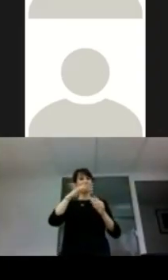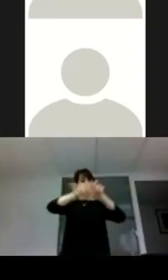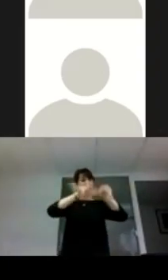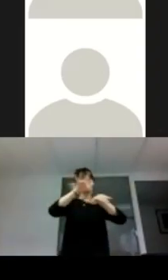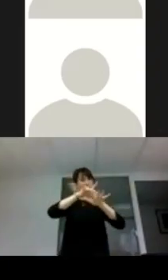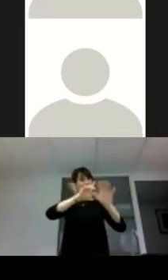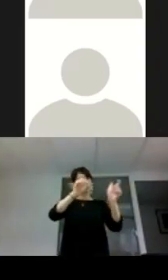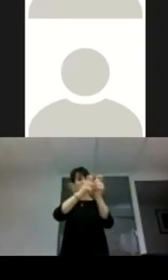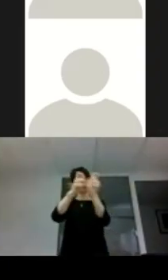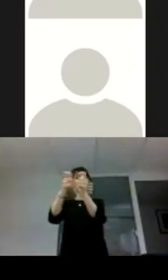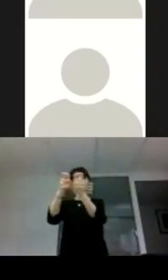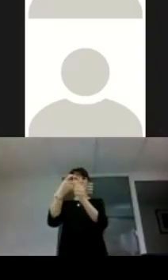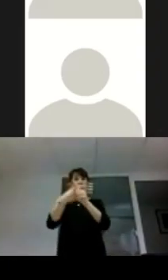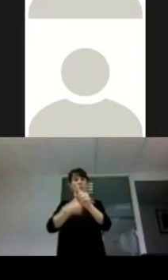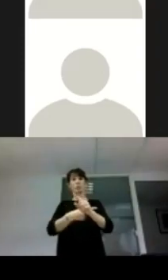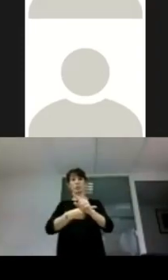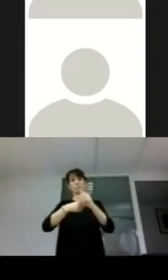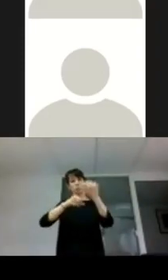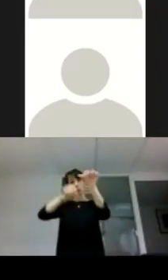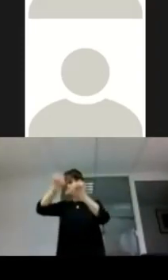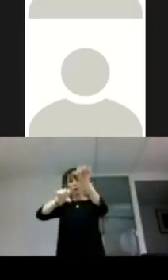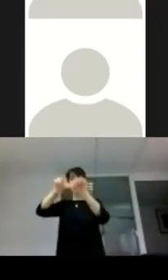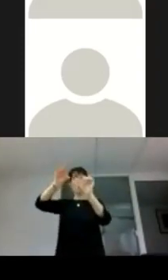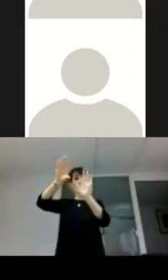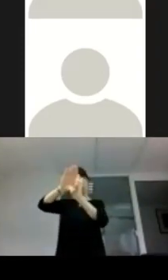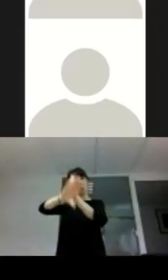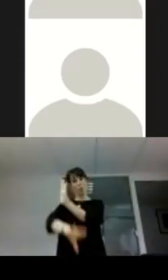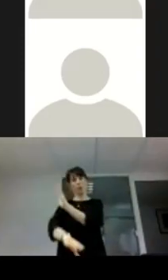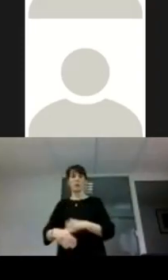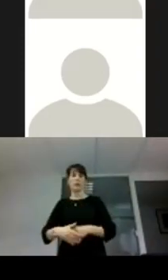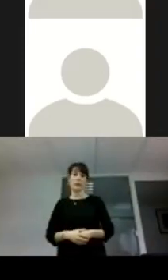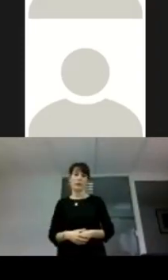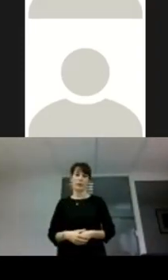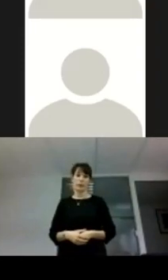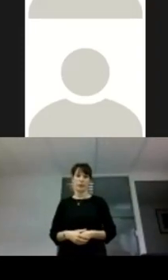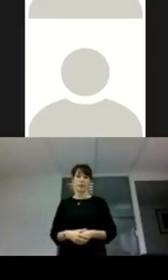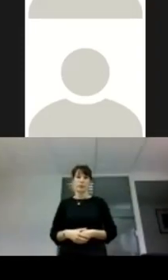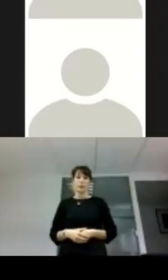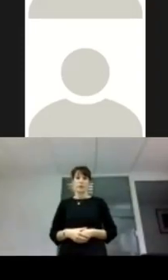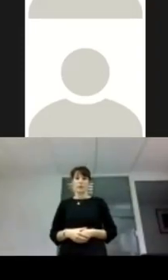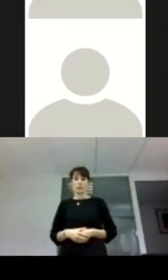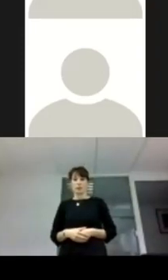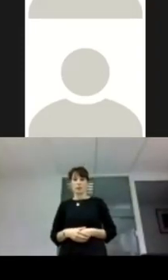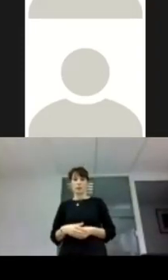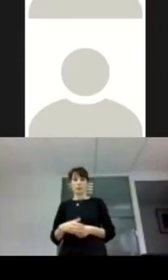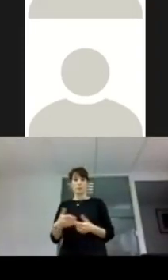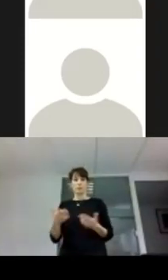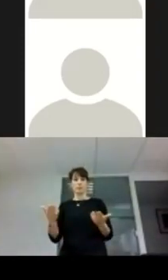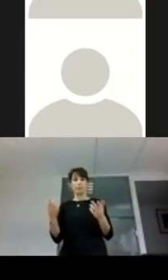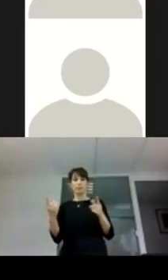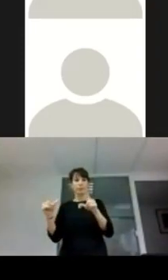parce que petit à petit, on va évoluer vers une diminution du nombre de chirurgies nécessaires.